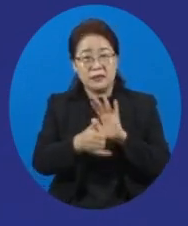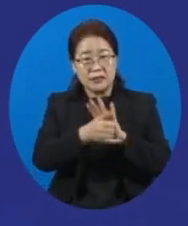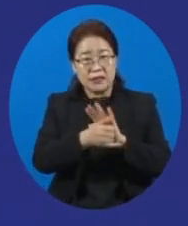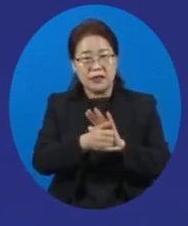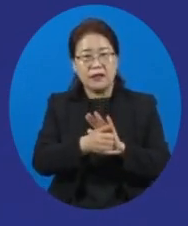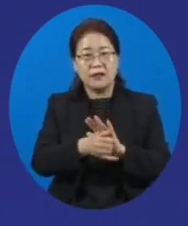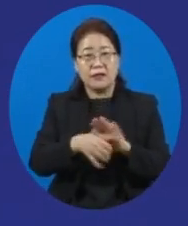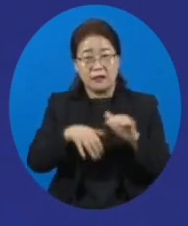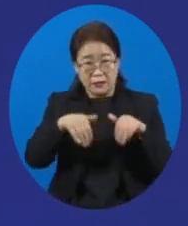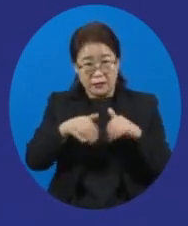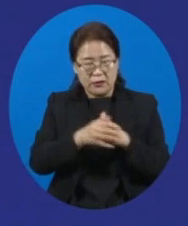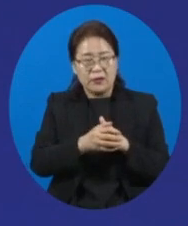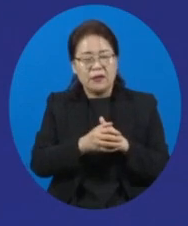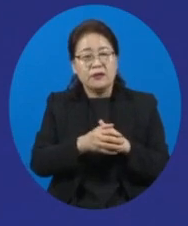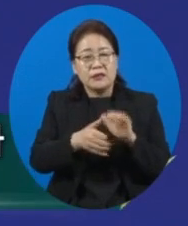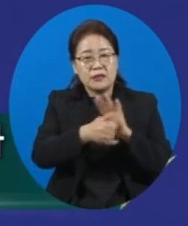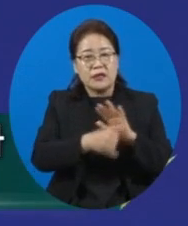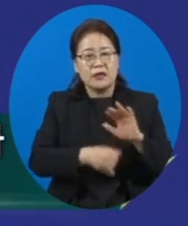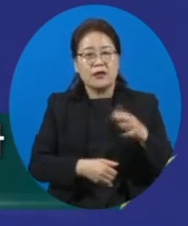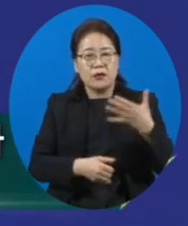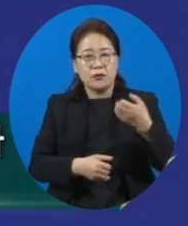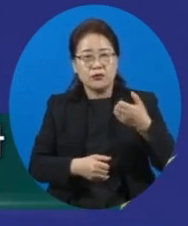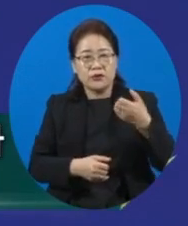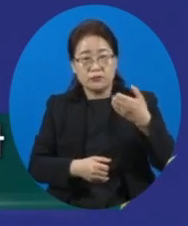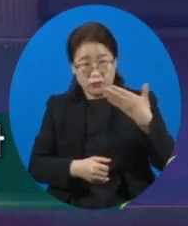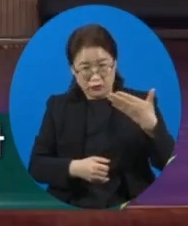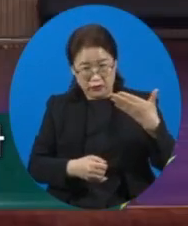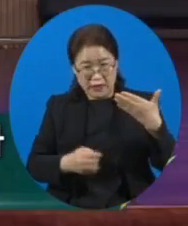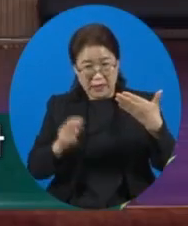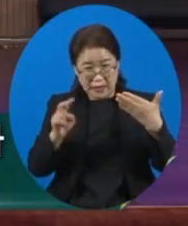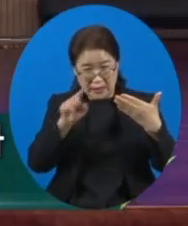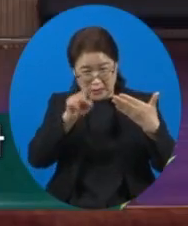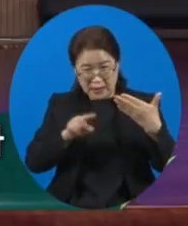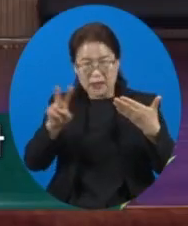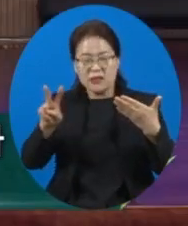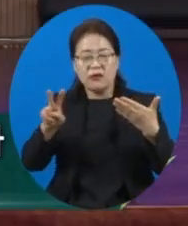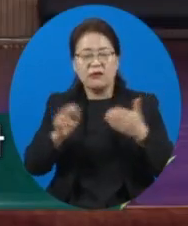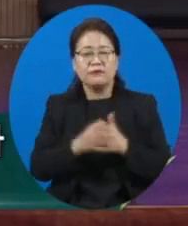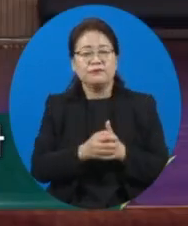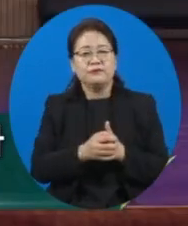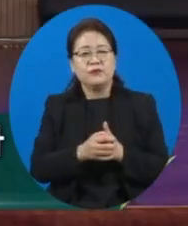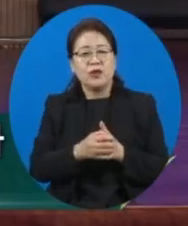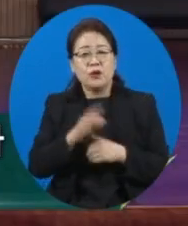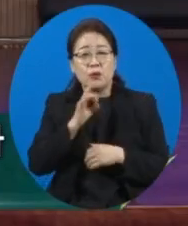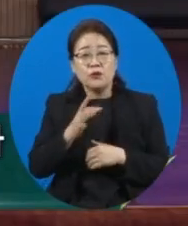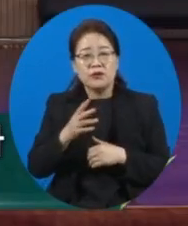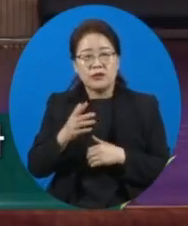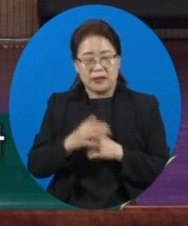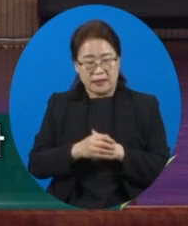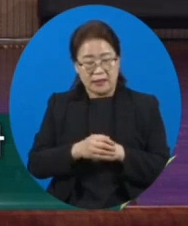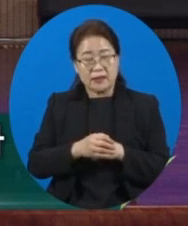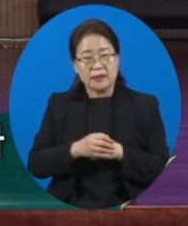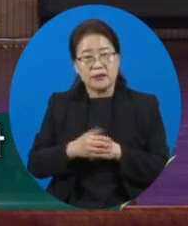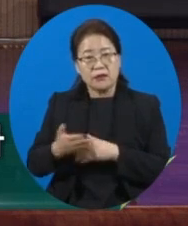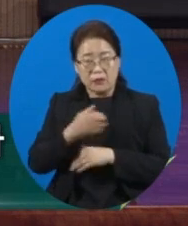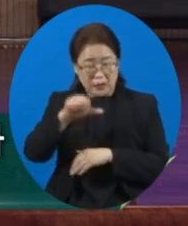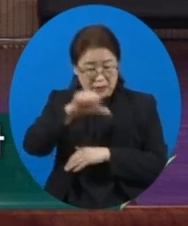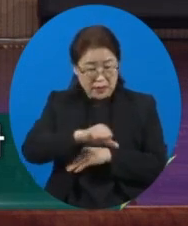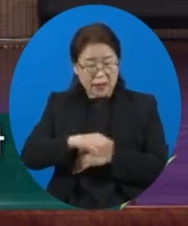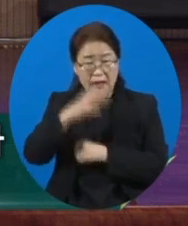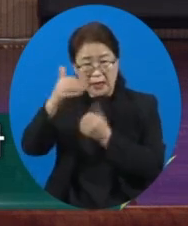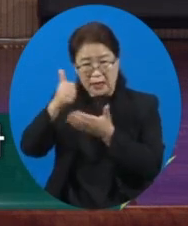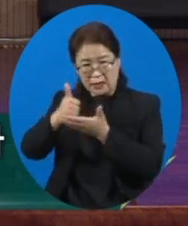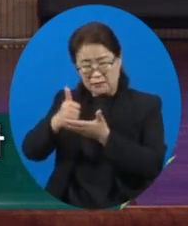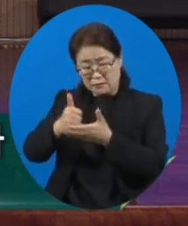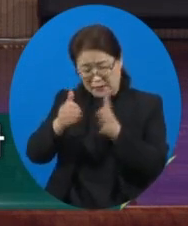선지자는요, 이사야 59장 2절에서 이렇게 말했어요. 다 같이요. 오직 너희 죄악이 너희와 너희